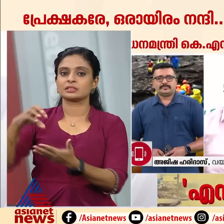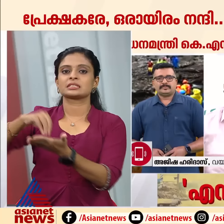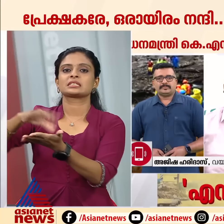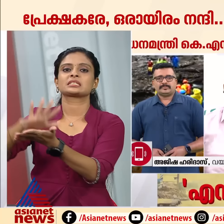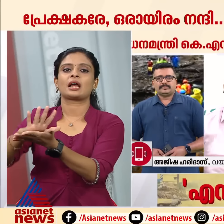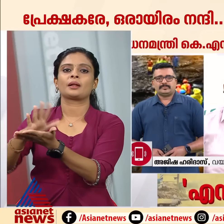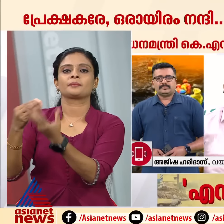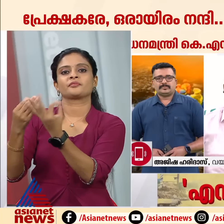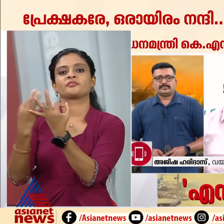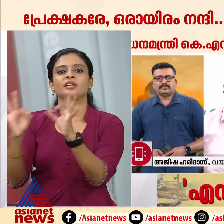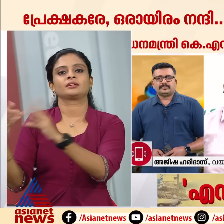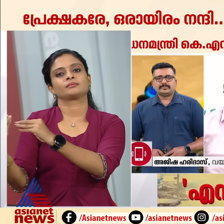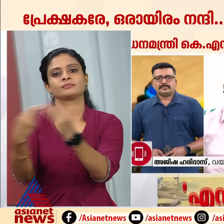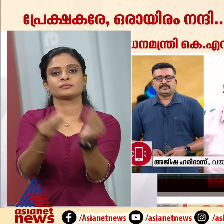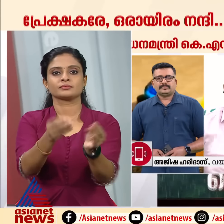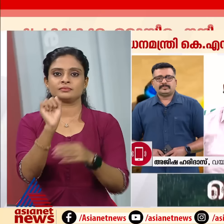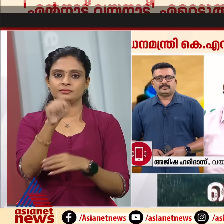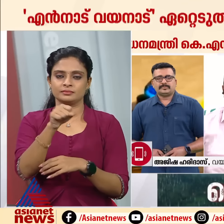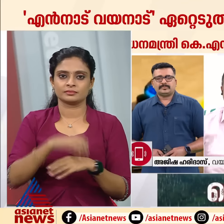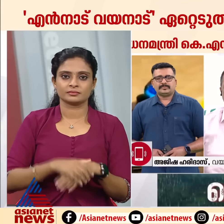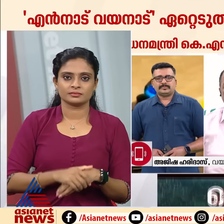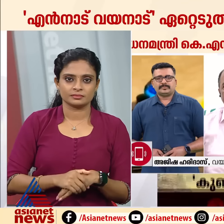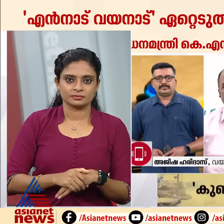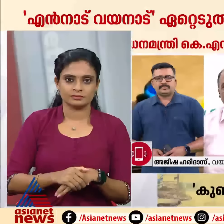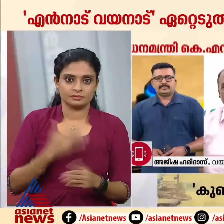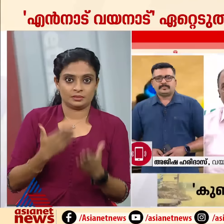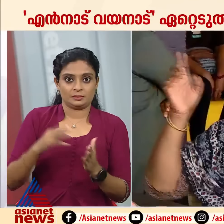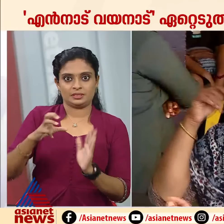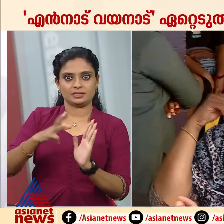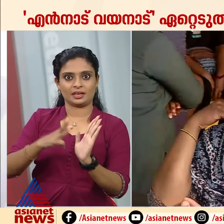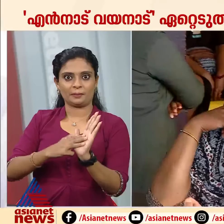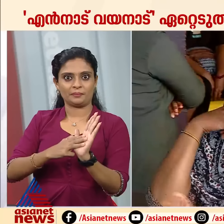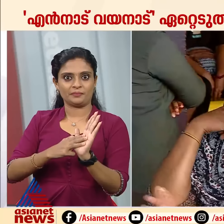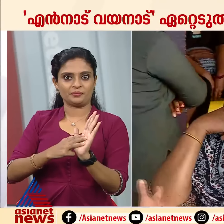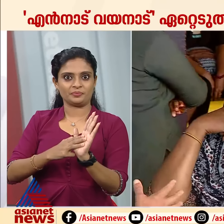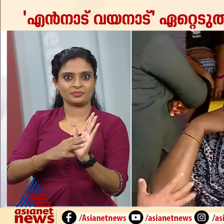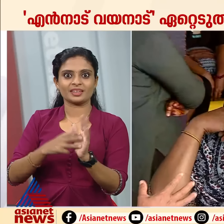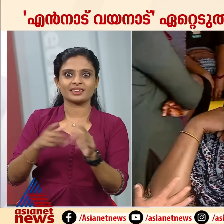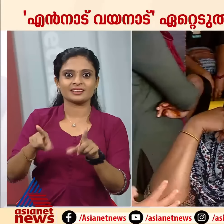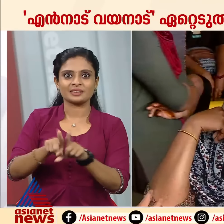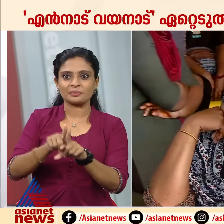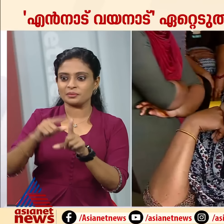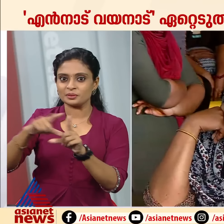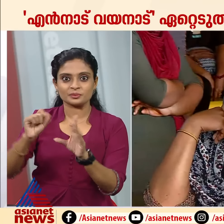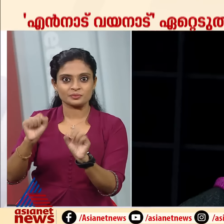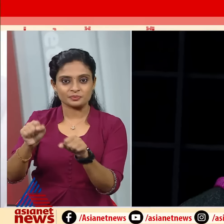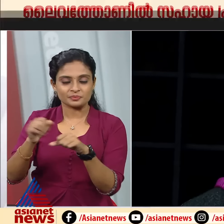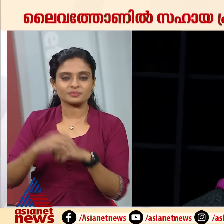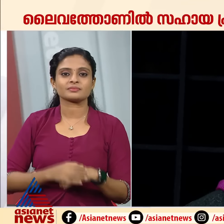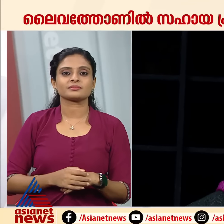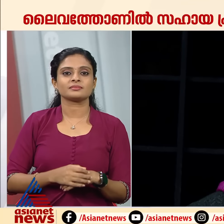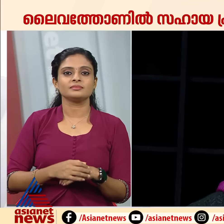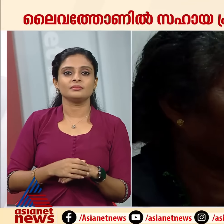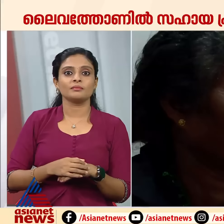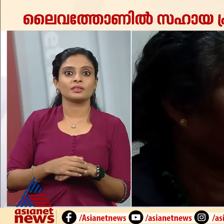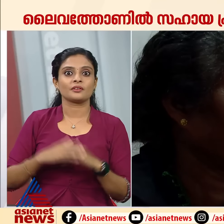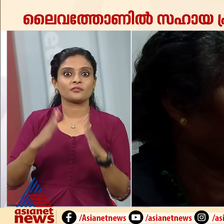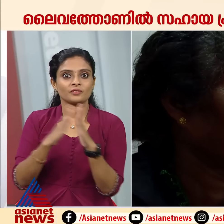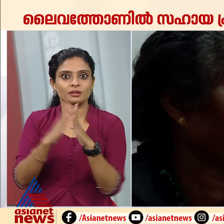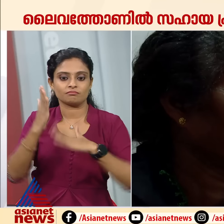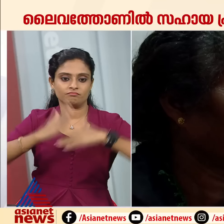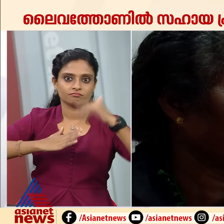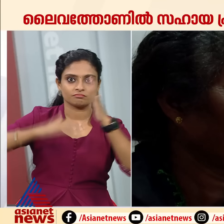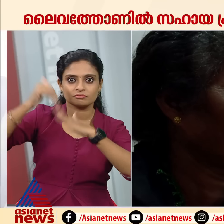ഇപ്പൊ മുഖ്യമന്ത്രിയുടെ നേതൃത്വത്തിൽ ചെയ്യുന്നുണ്ടല്ലോ. വീടൊരുക്കാൻ, വിയർപ്പൊഴുക്കാൻ, മൺമറഞ്ഞ